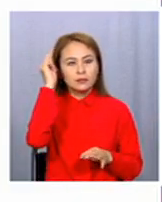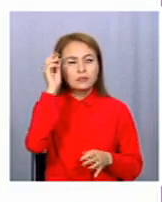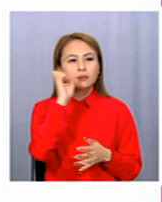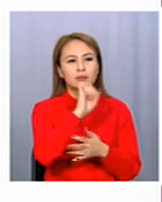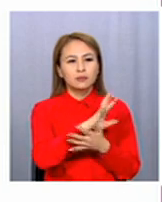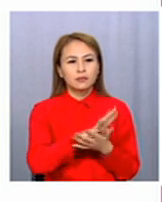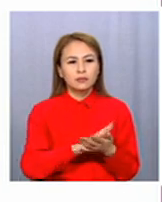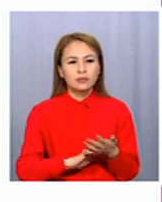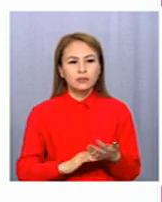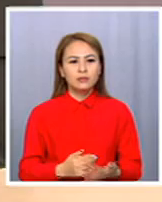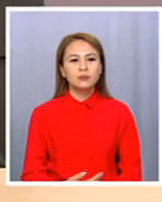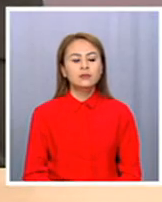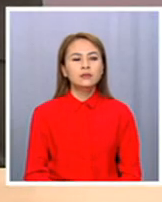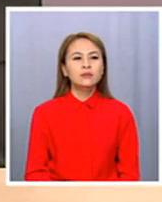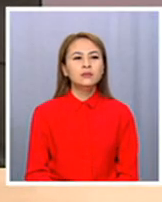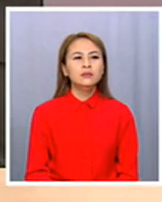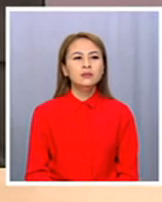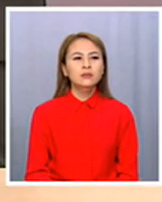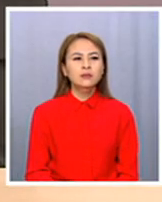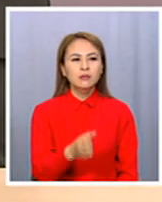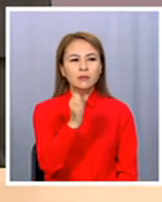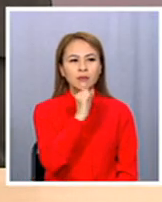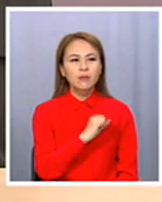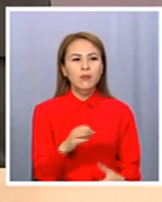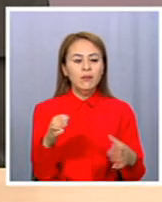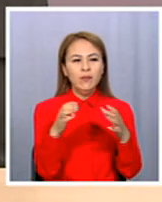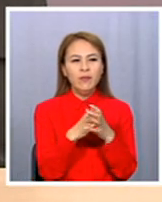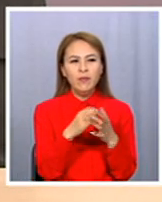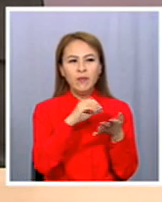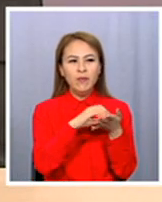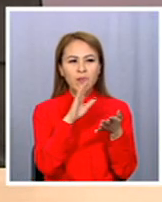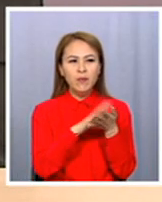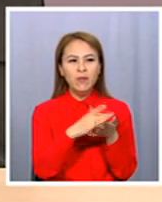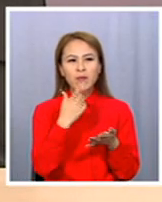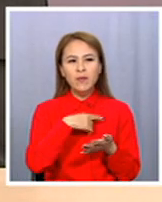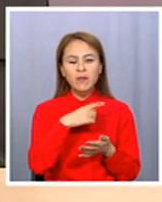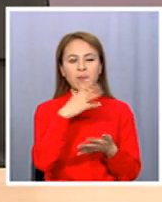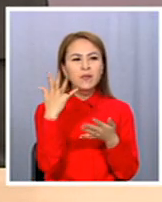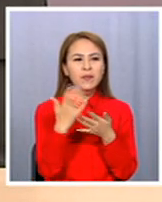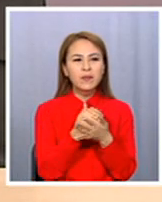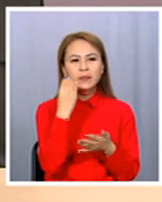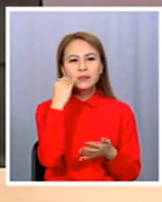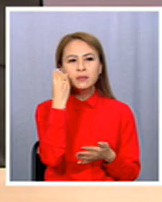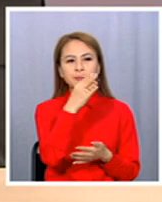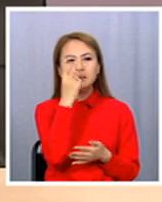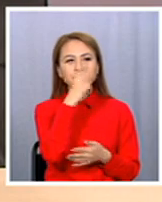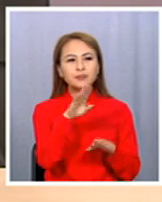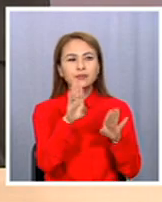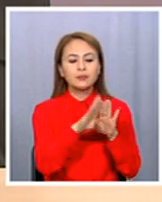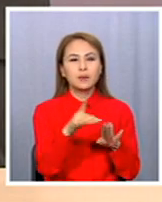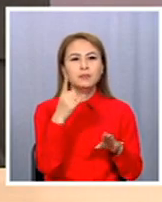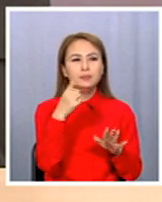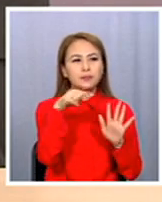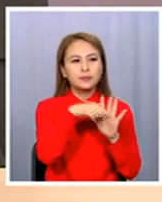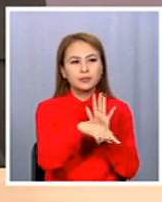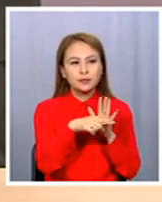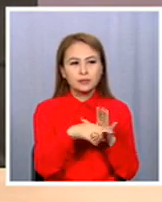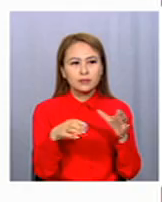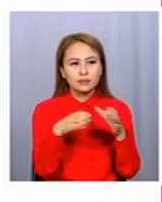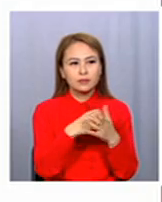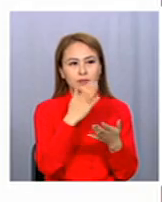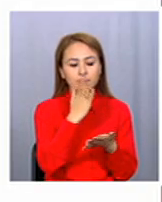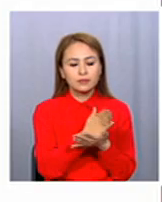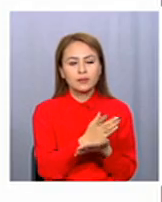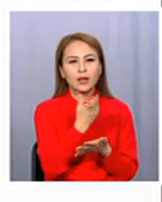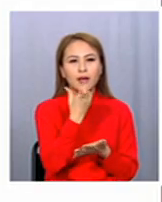қарай жалғастырамыз. А жиынының элементтерінен өзің анықтаған қасиеттер бойынша бір ішкі жиын